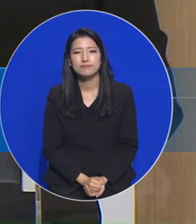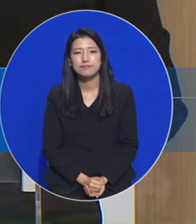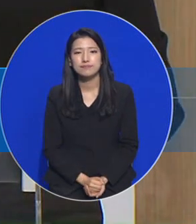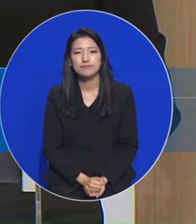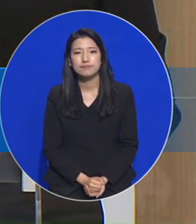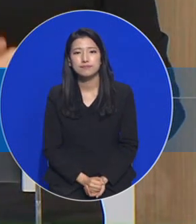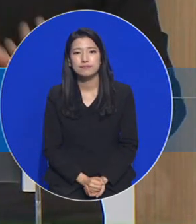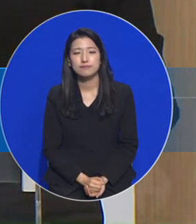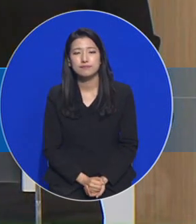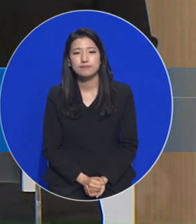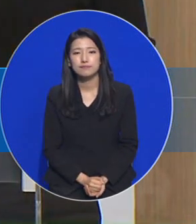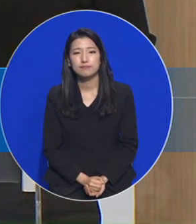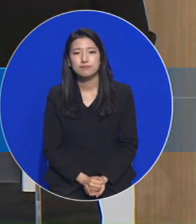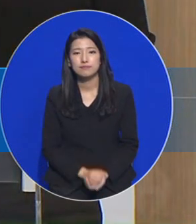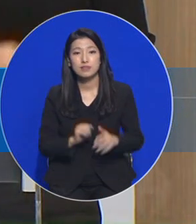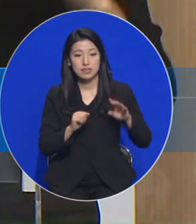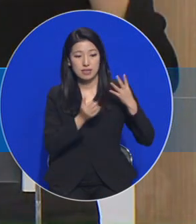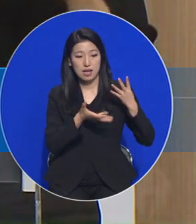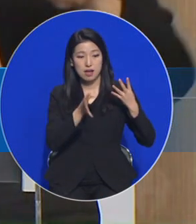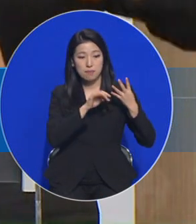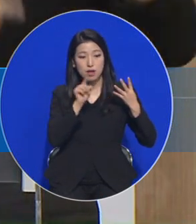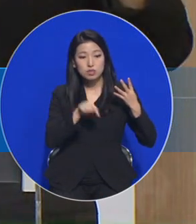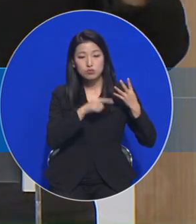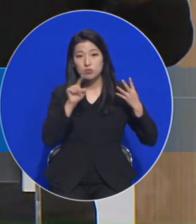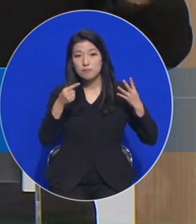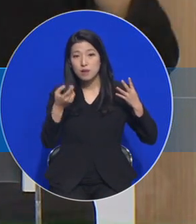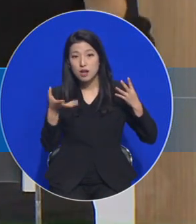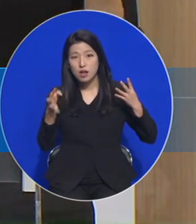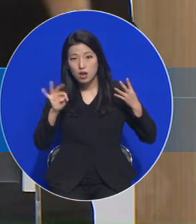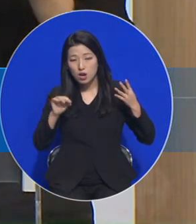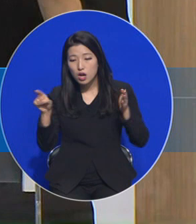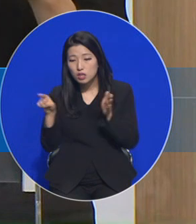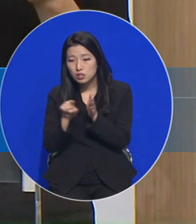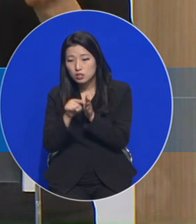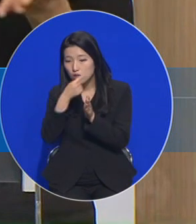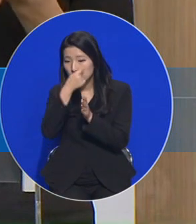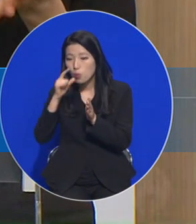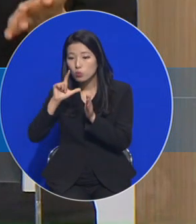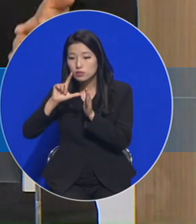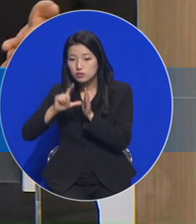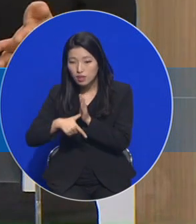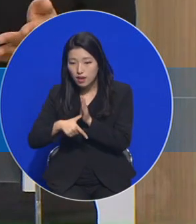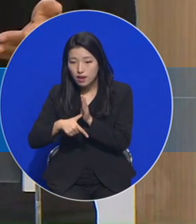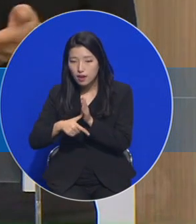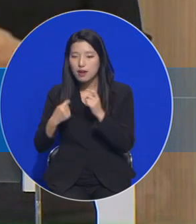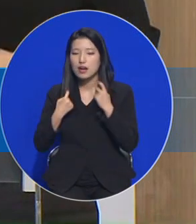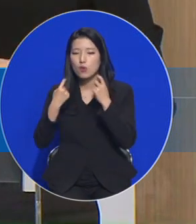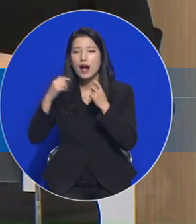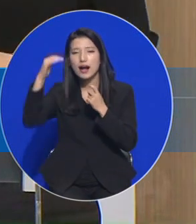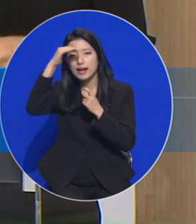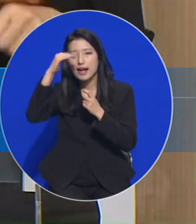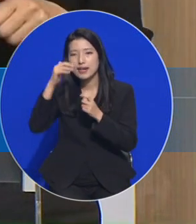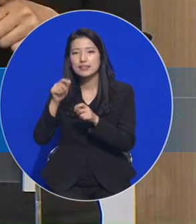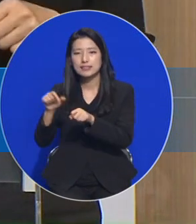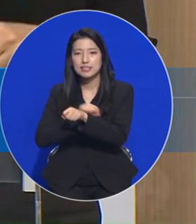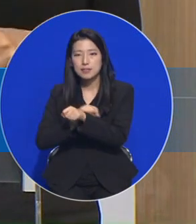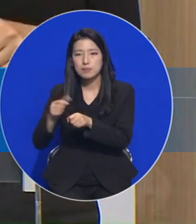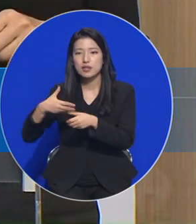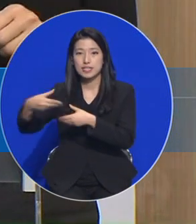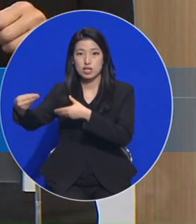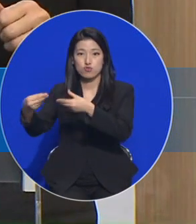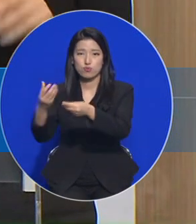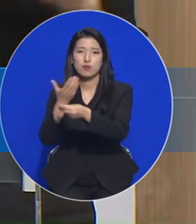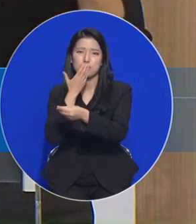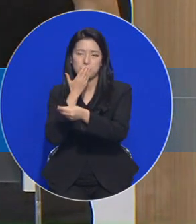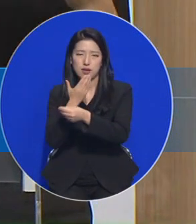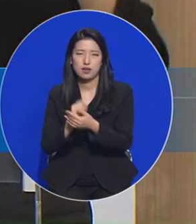400억 원 중 100억 원은 신용보증 만으로 융자가 가능한 관광 기금 특별 용제로 지원되며